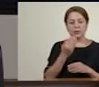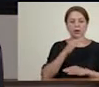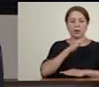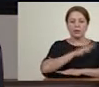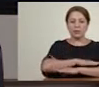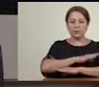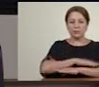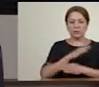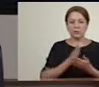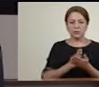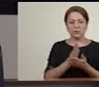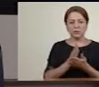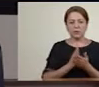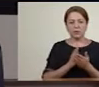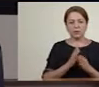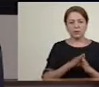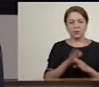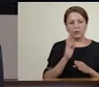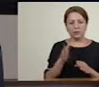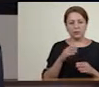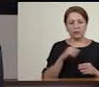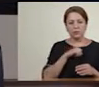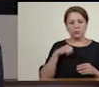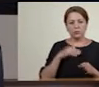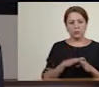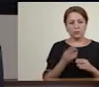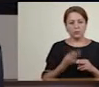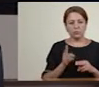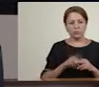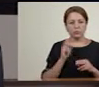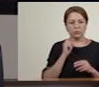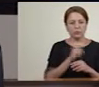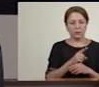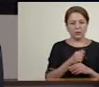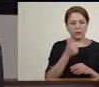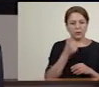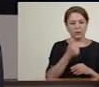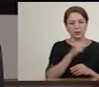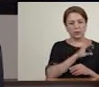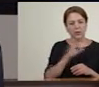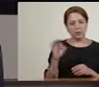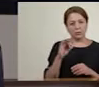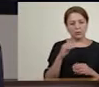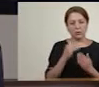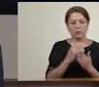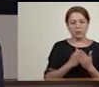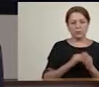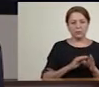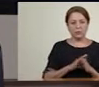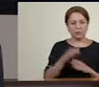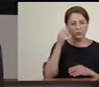ekan. Mustaqil bajarish uchun topshiriqlarni ham a'lo darajada bajargansiz deb o'ylayman.